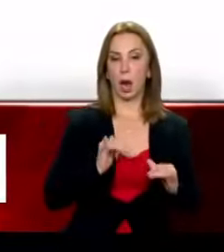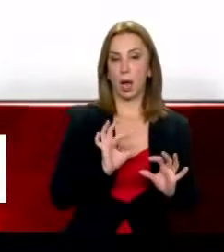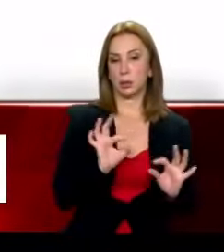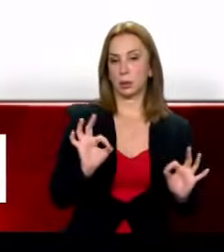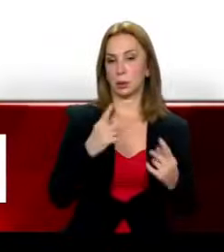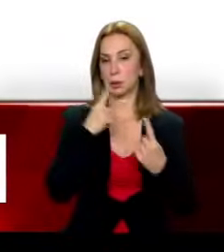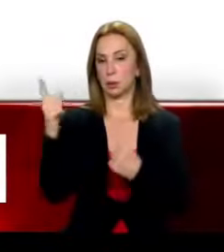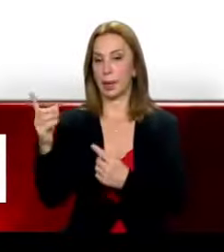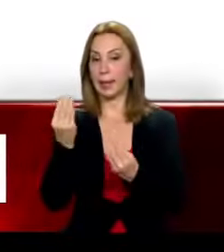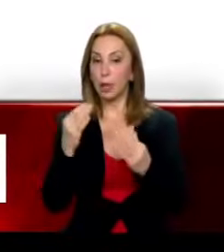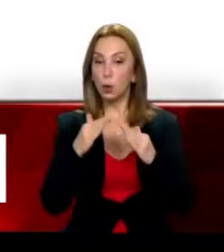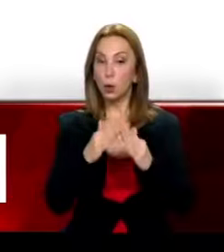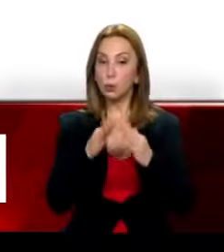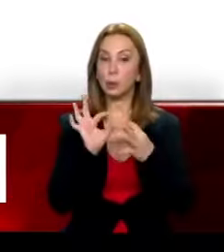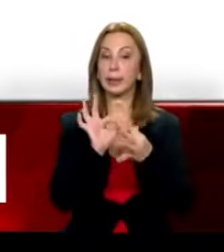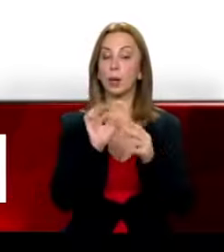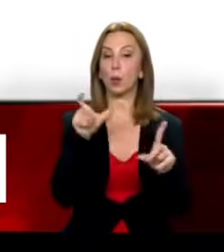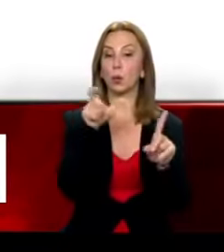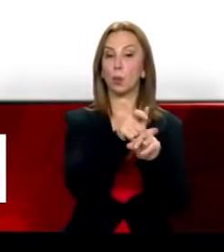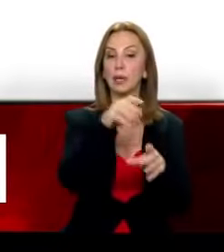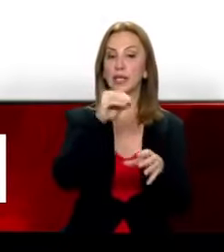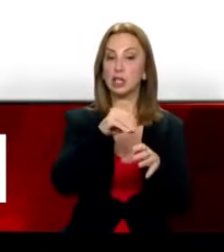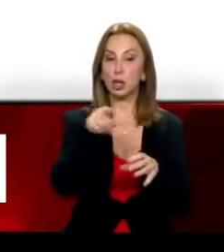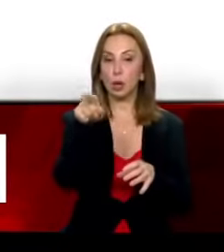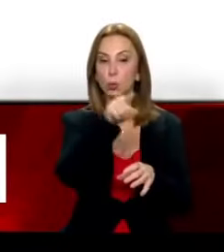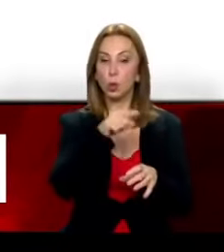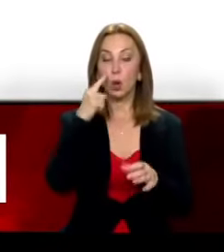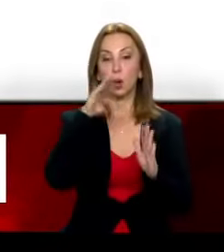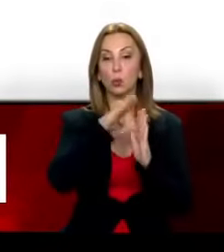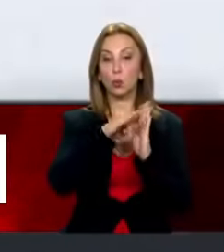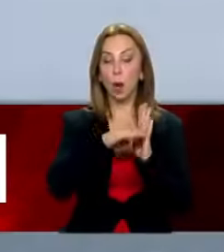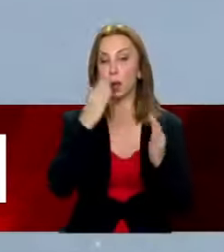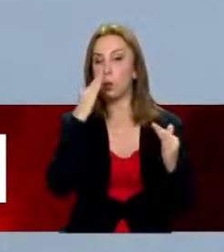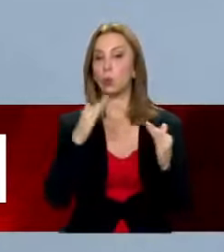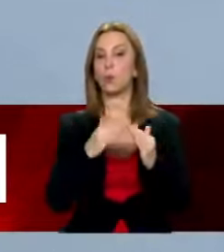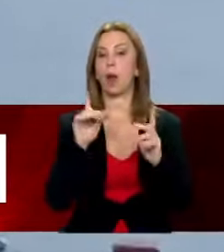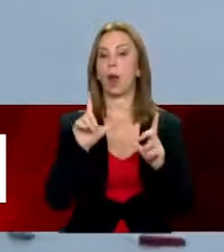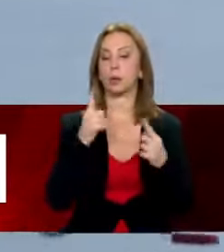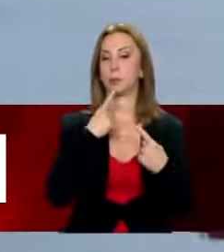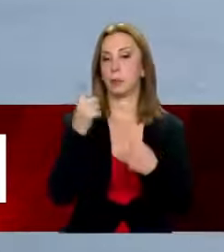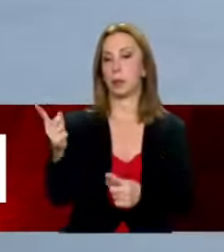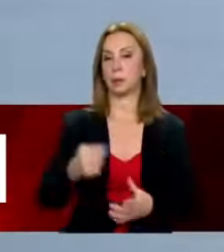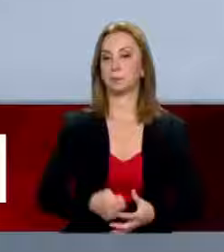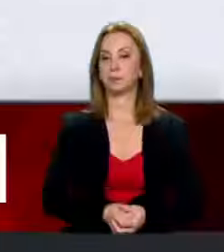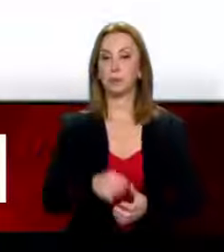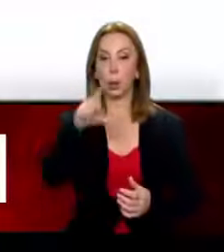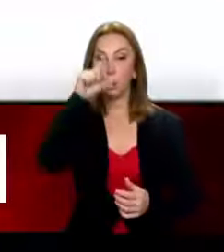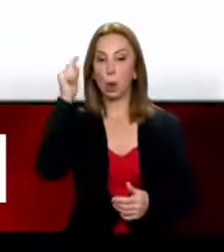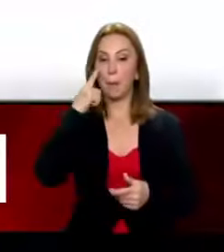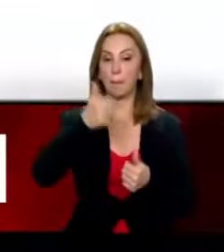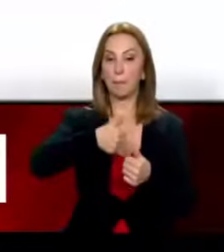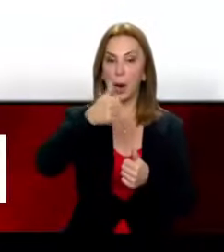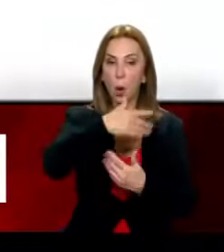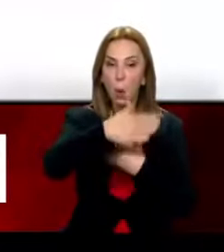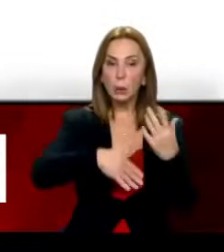ifade etti iyi Komşuluk ilişkilerinin korunması için bu tür ihlallerin kabul edilemeyeceğini söyledi görüyor musun sen Yunan bakan da